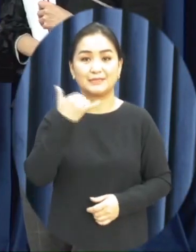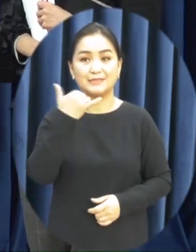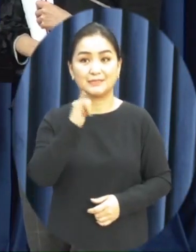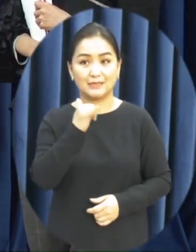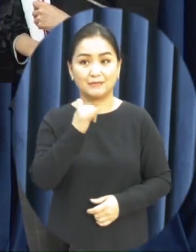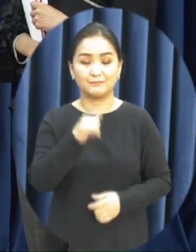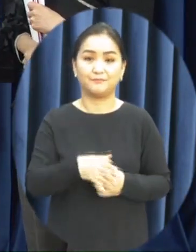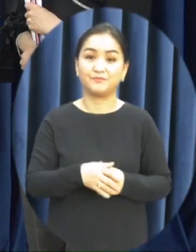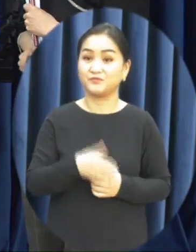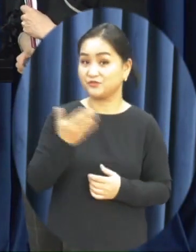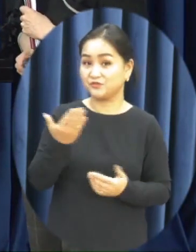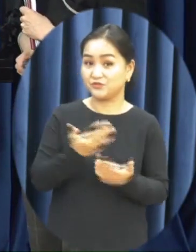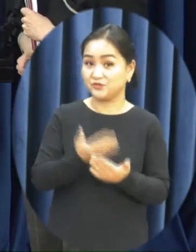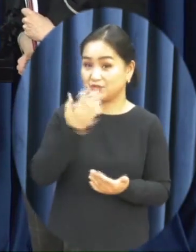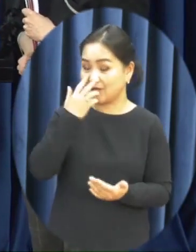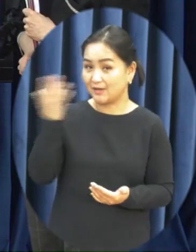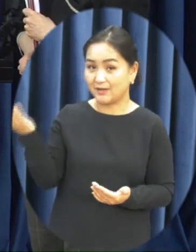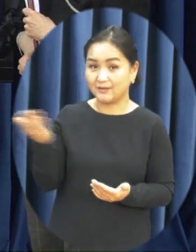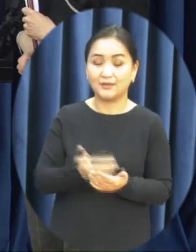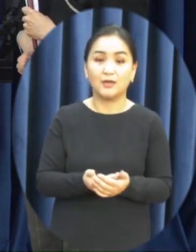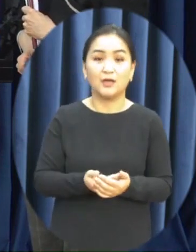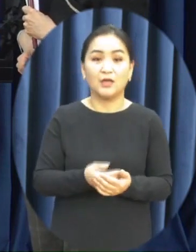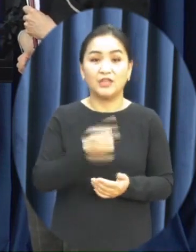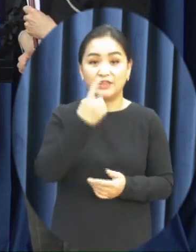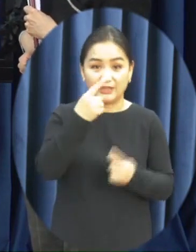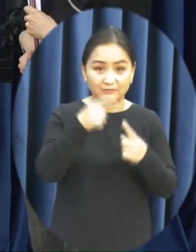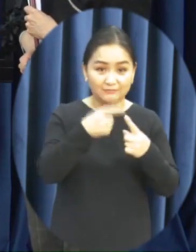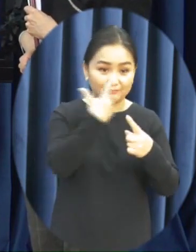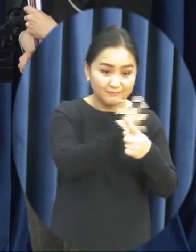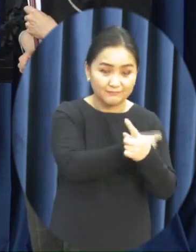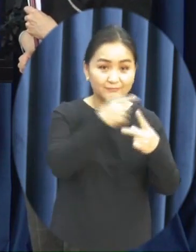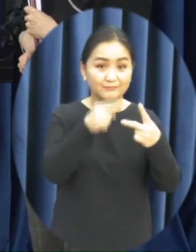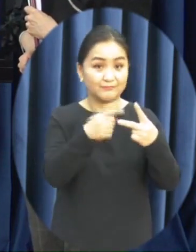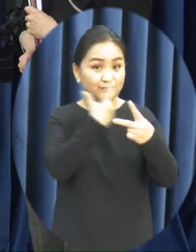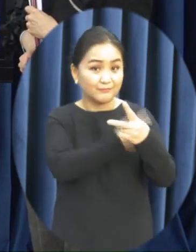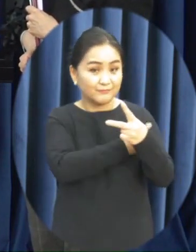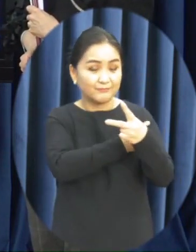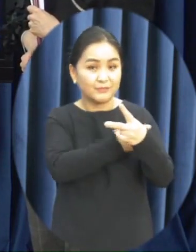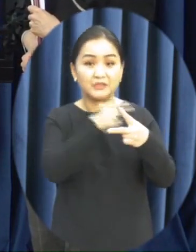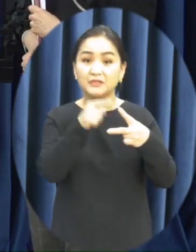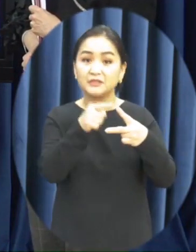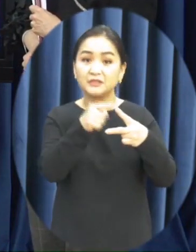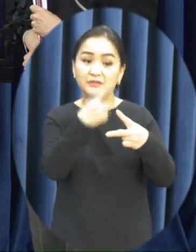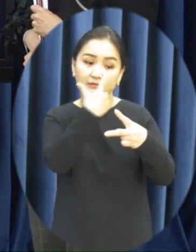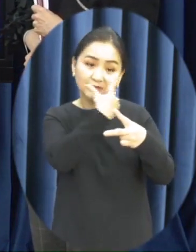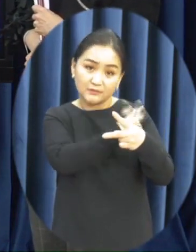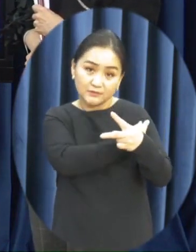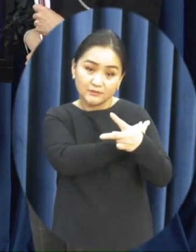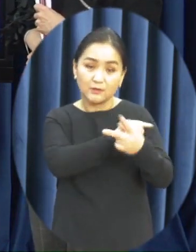གས གསེལ གསེ གསེས ཁ གསེ